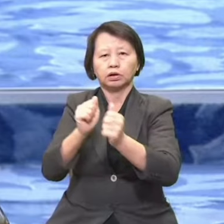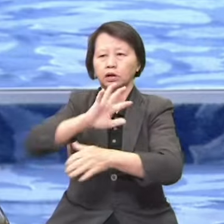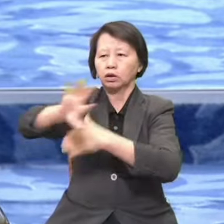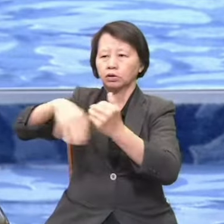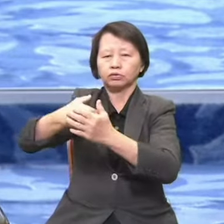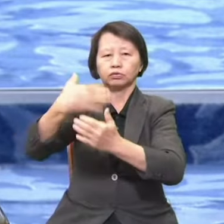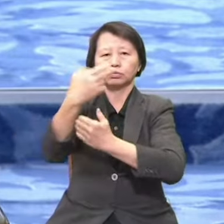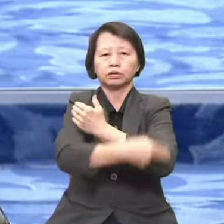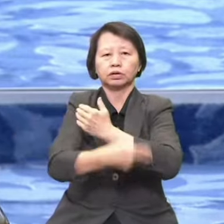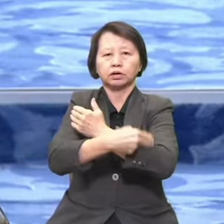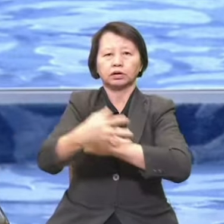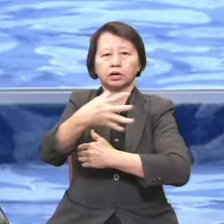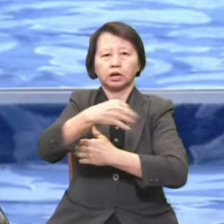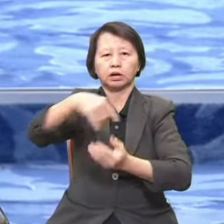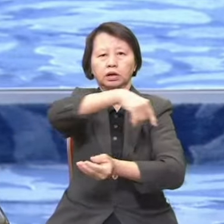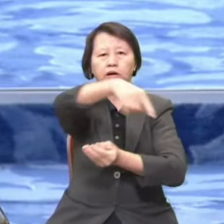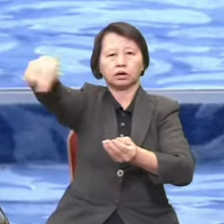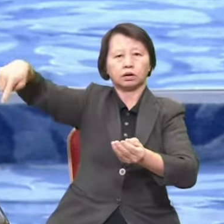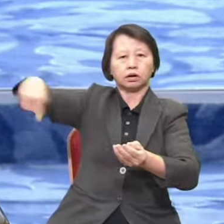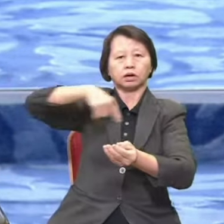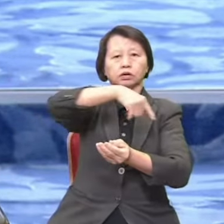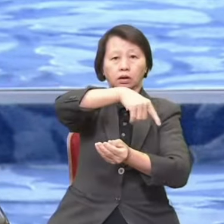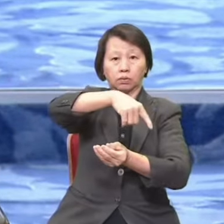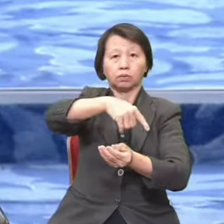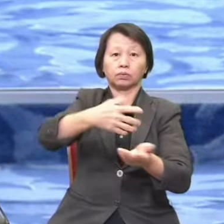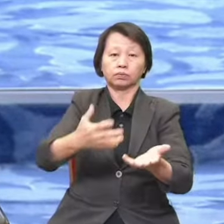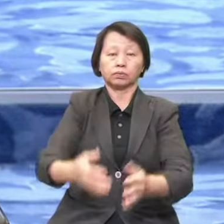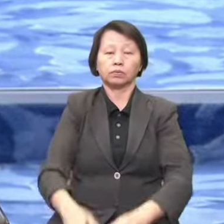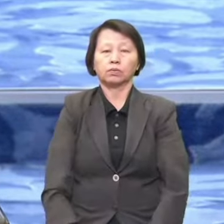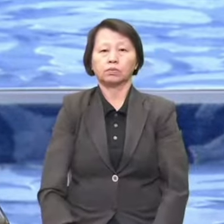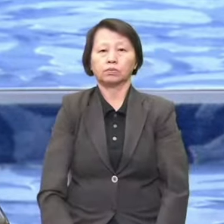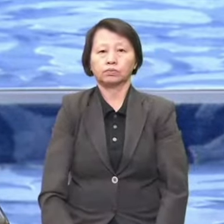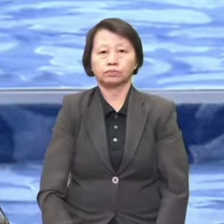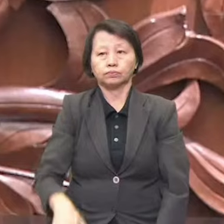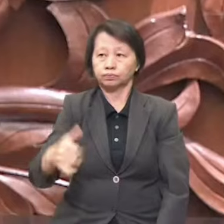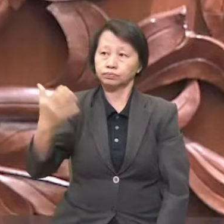negeri dan Rantau ya Kota Baru